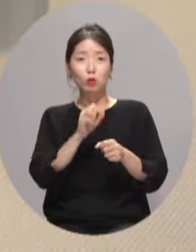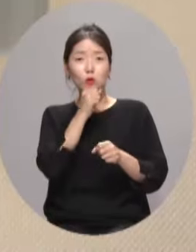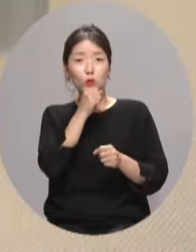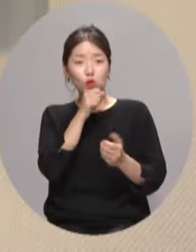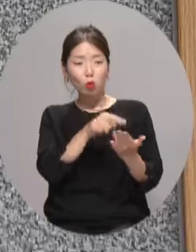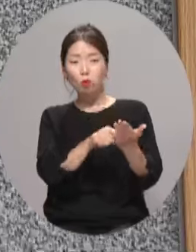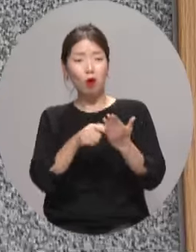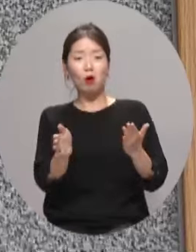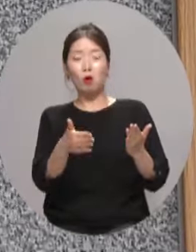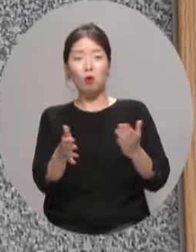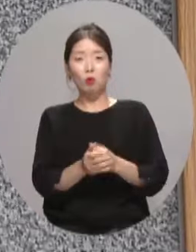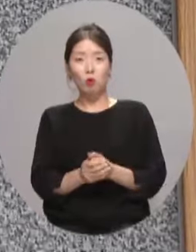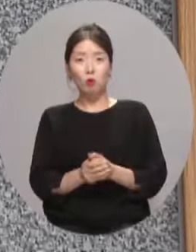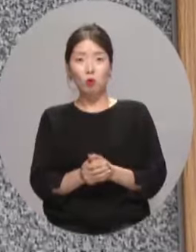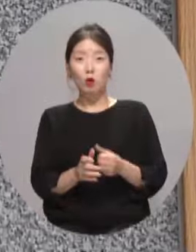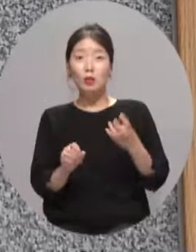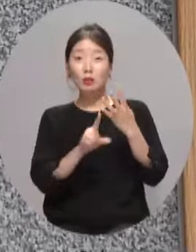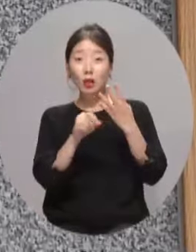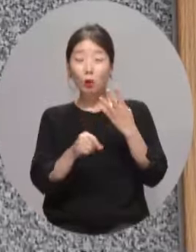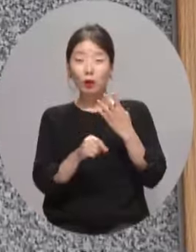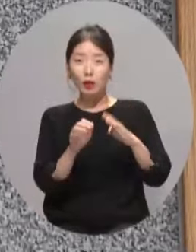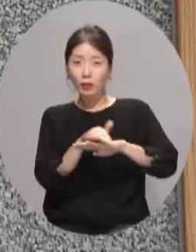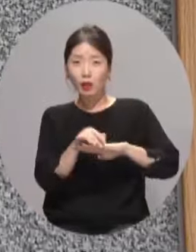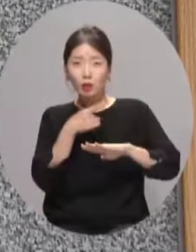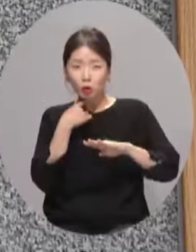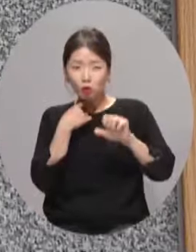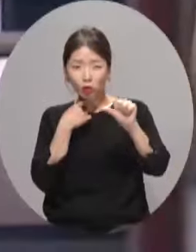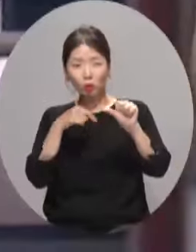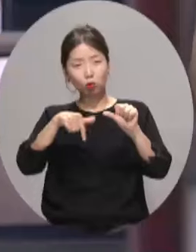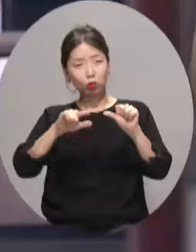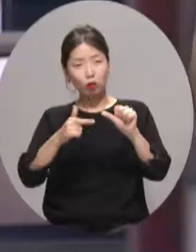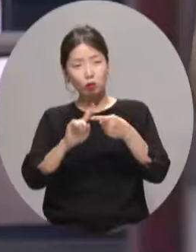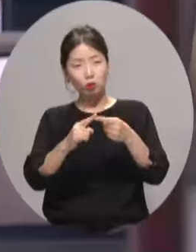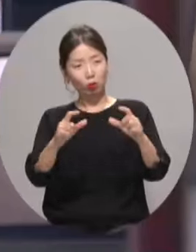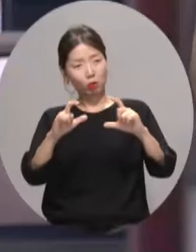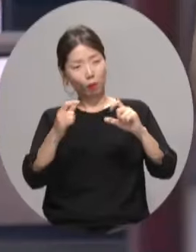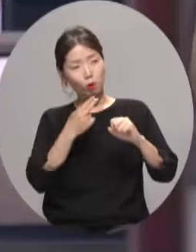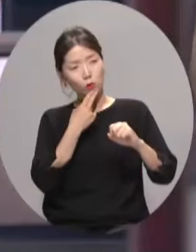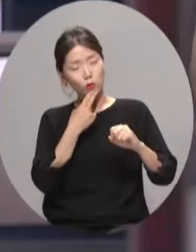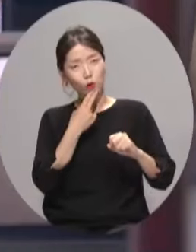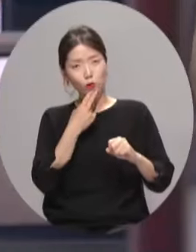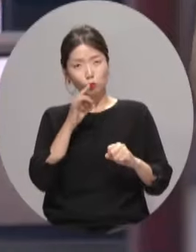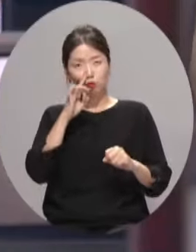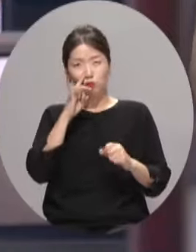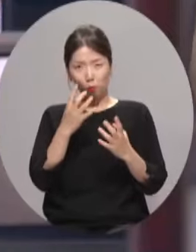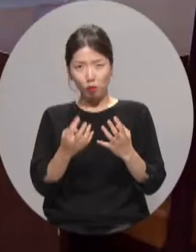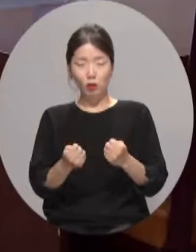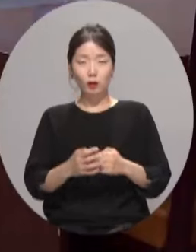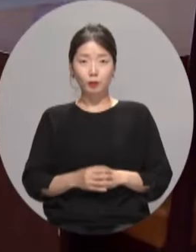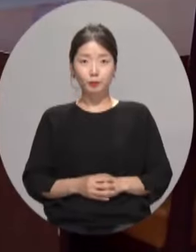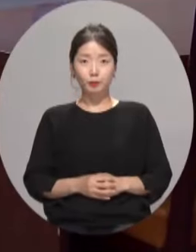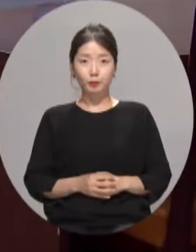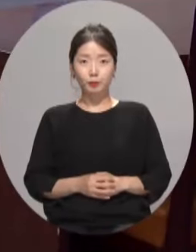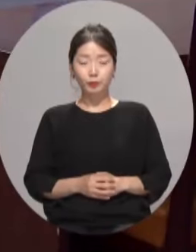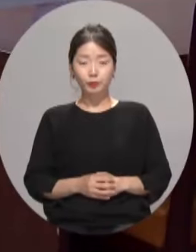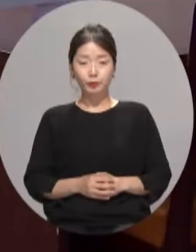없고 심지어 지난달까지 완료하기로 한 다섯 건의 감사 마저도 소식이 없어 궁금증은 커지고 있습니다